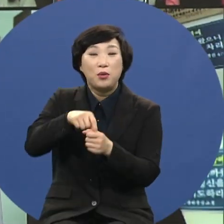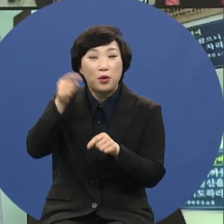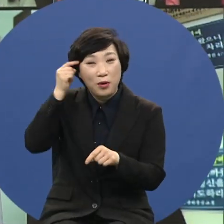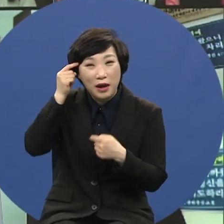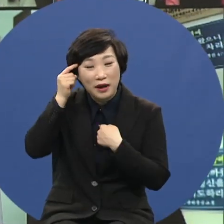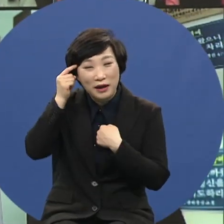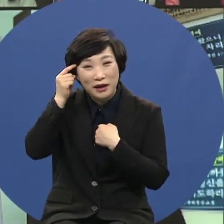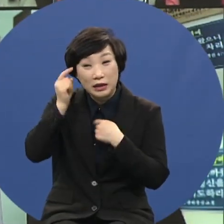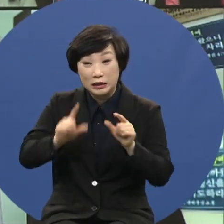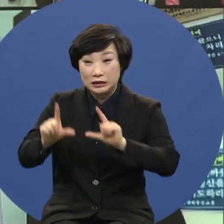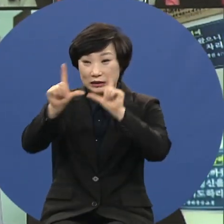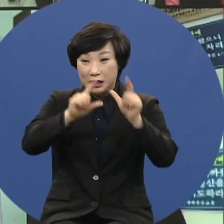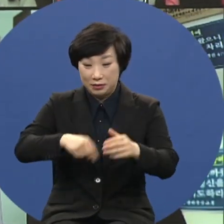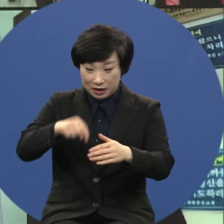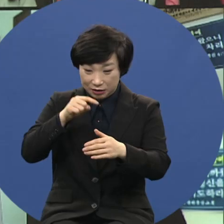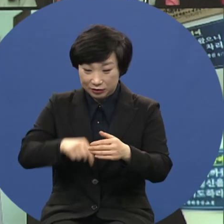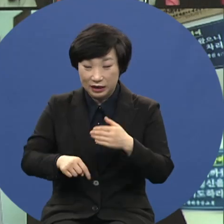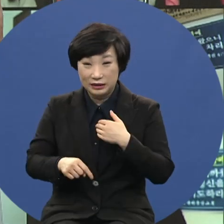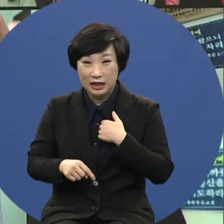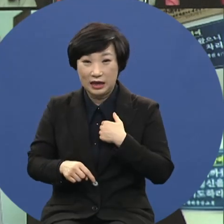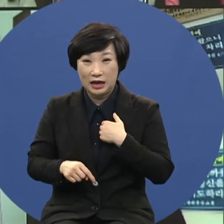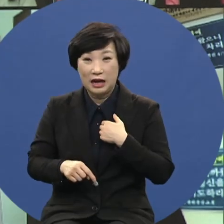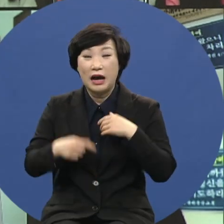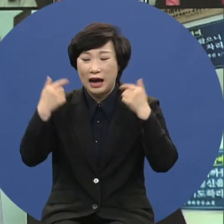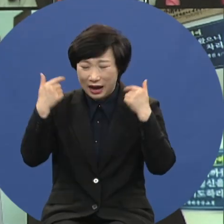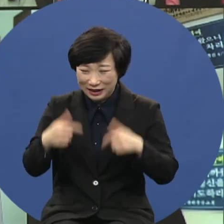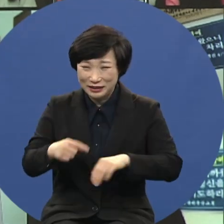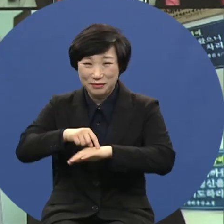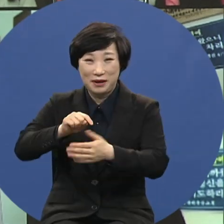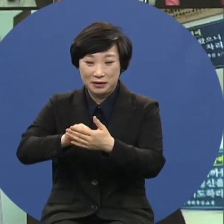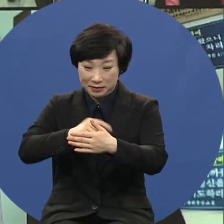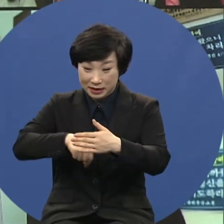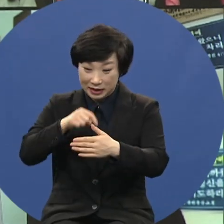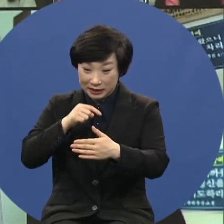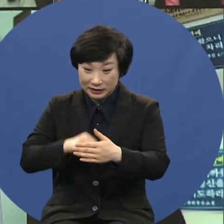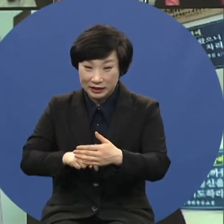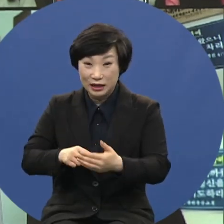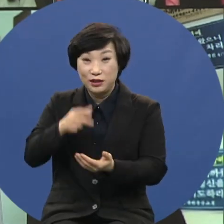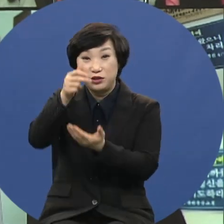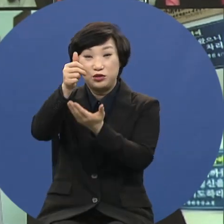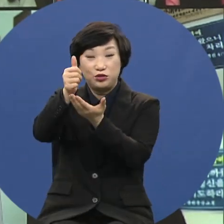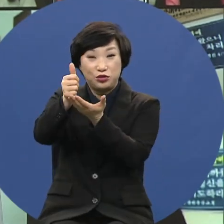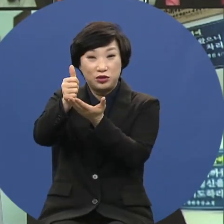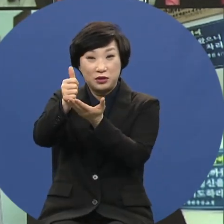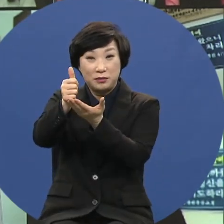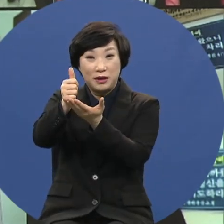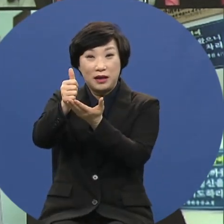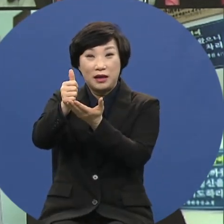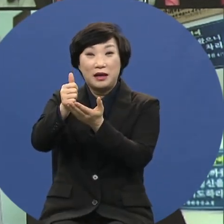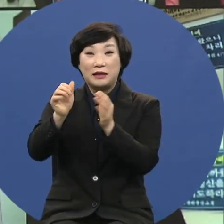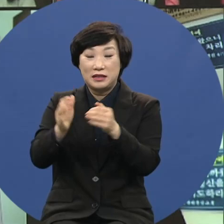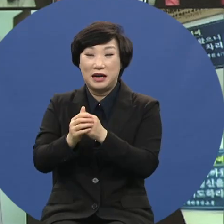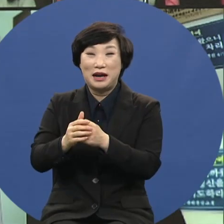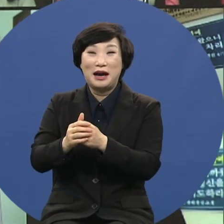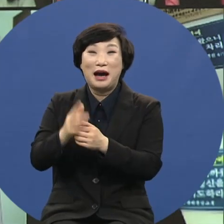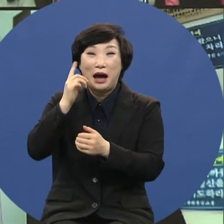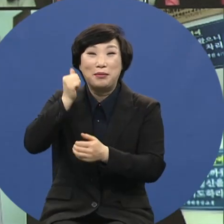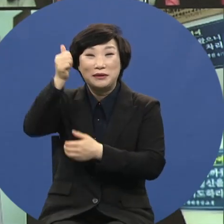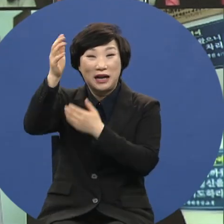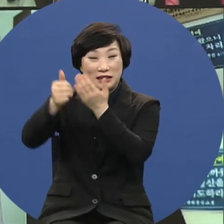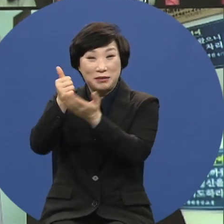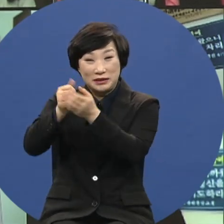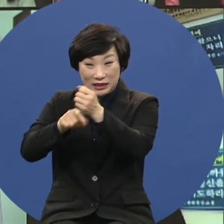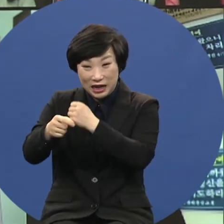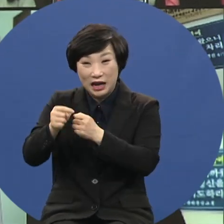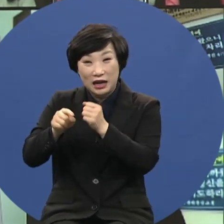내 삶 속에 항상 가슴 속에도 주님이 자기 아버지 뜻을 가지고 오셔서